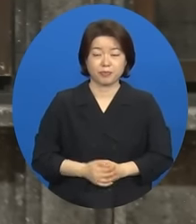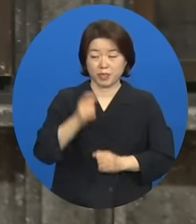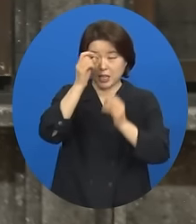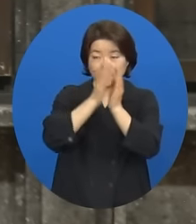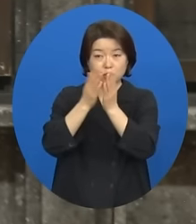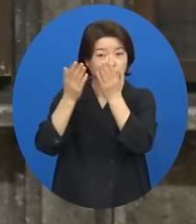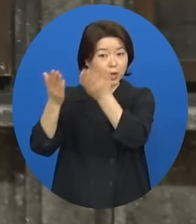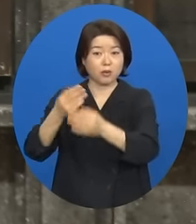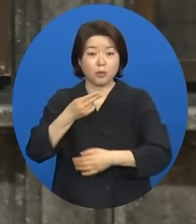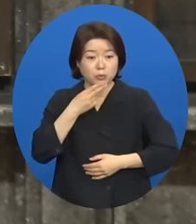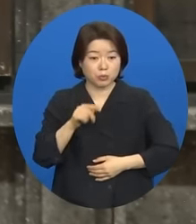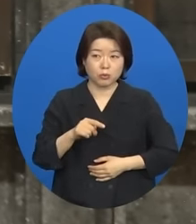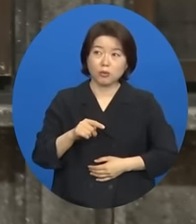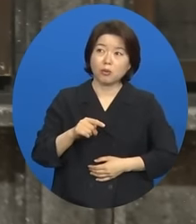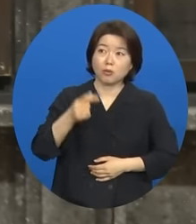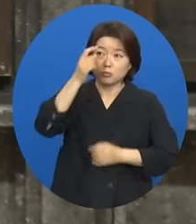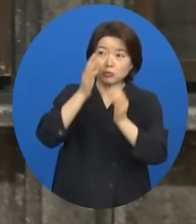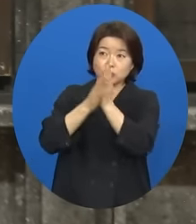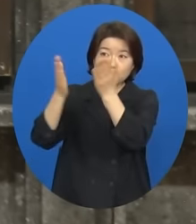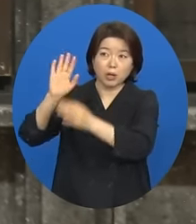기도하지 않아도 되거든요.